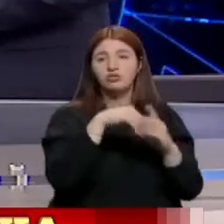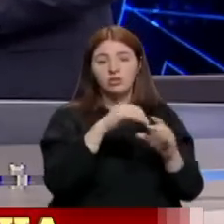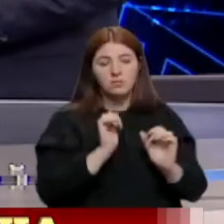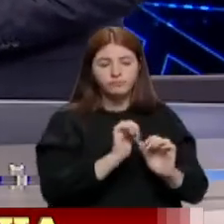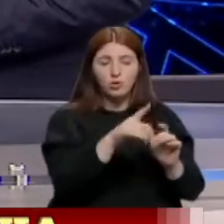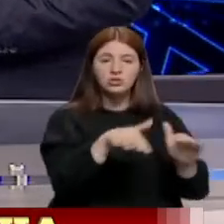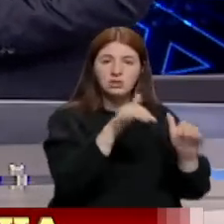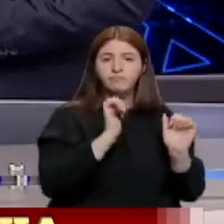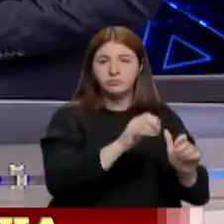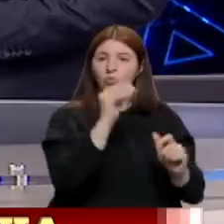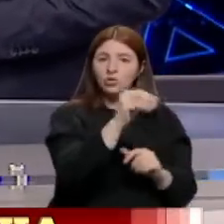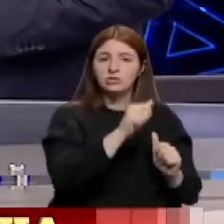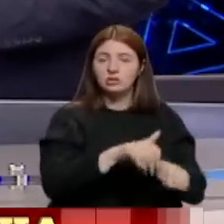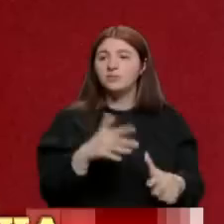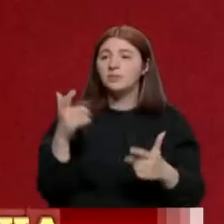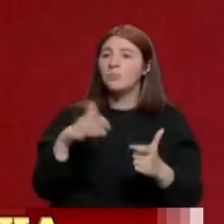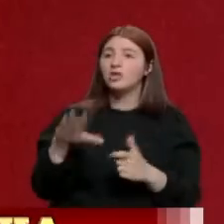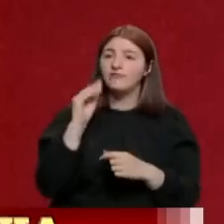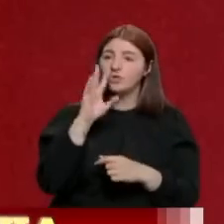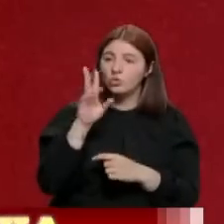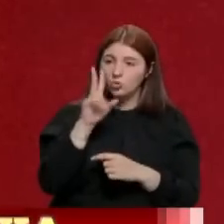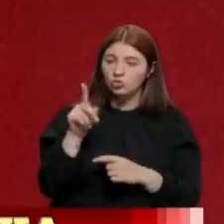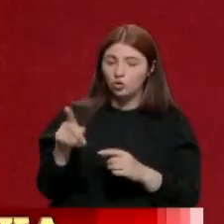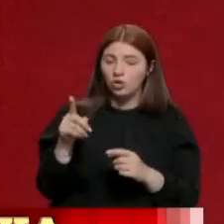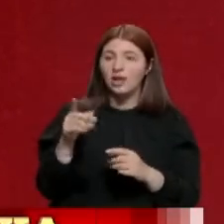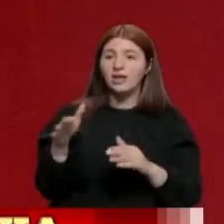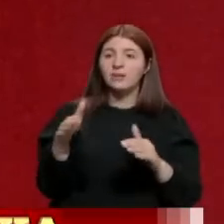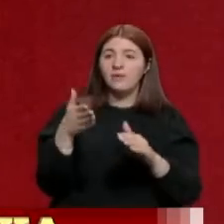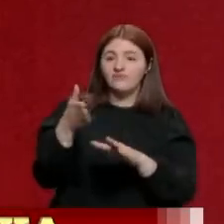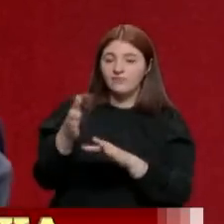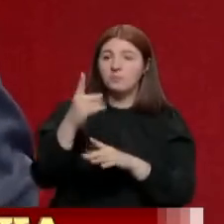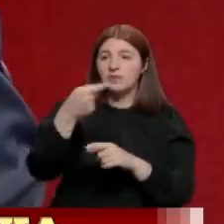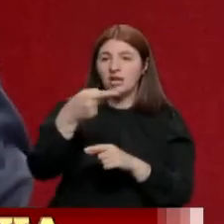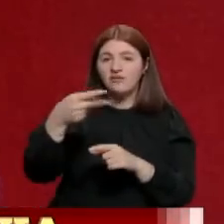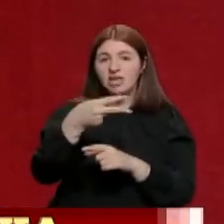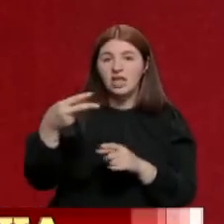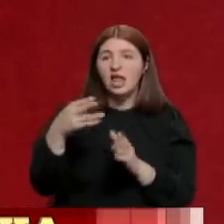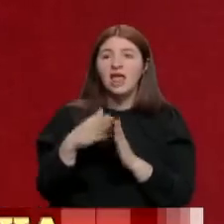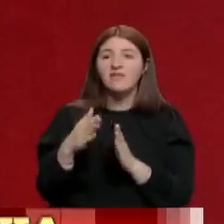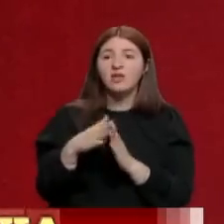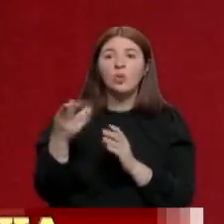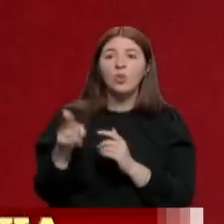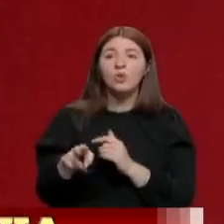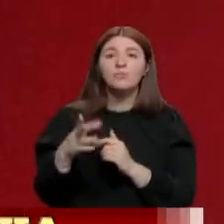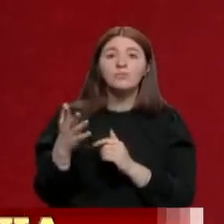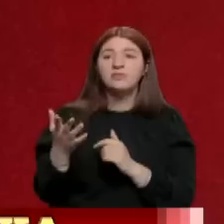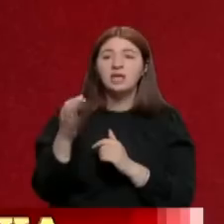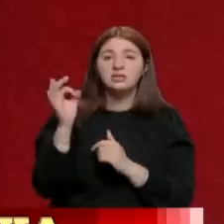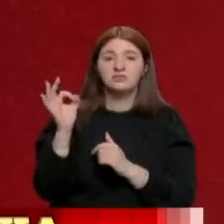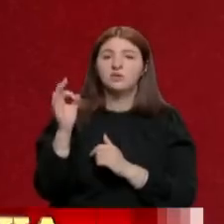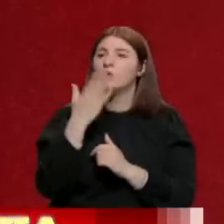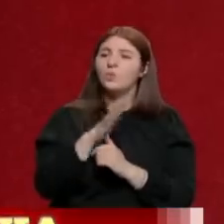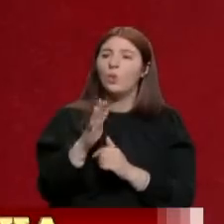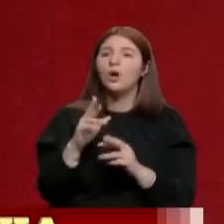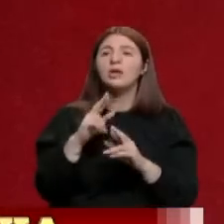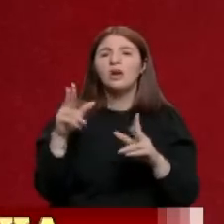yapılsın o zaman konusumuzda. Bölgede mesela en çok gördüğümüz şey şu. Pay hattının üzerine dair bir katlı veya iki katlı binalarda ölüm neredeyse sıfır. Yok